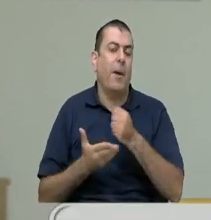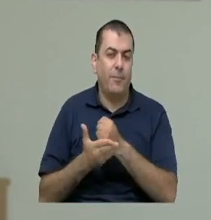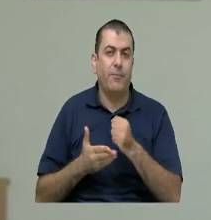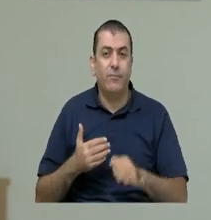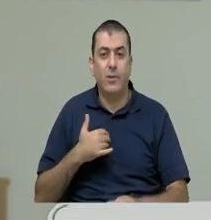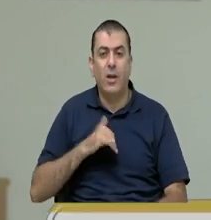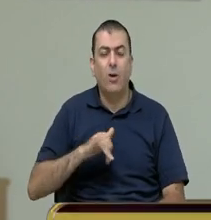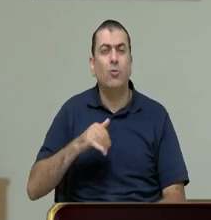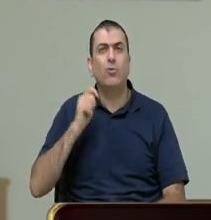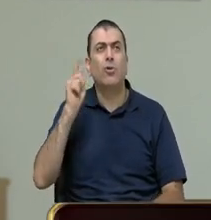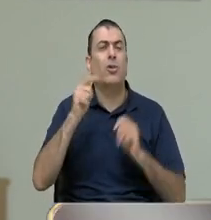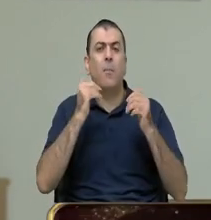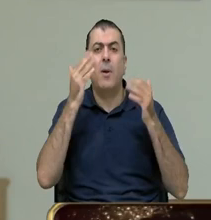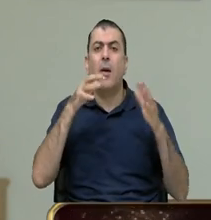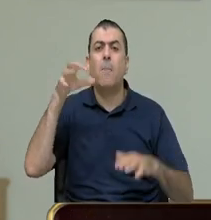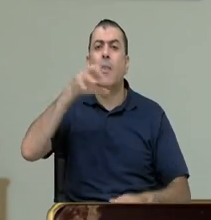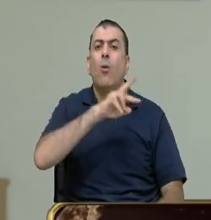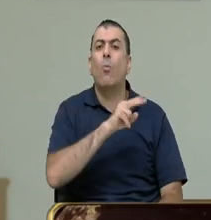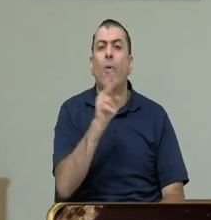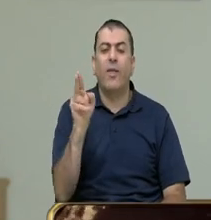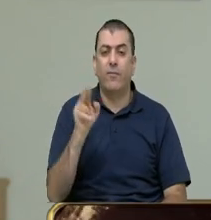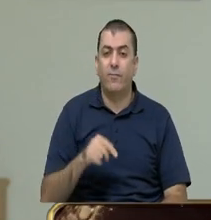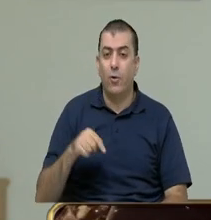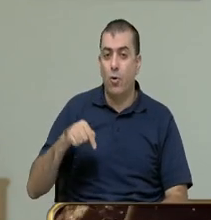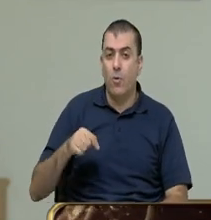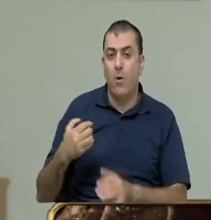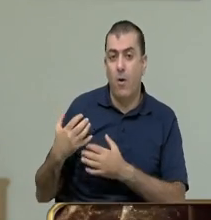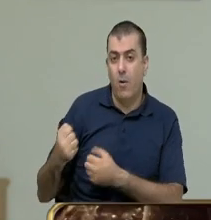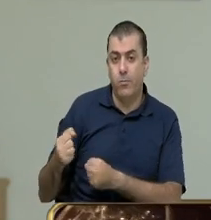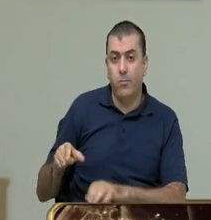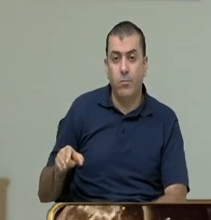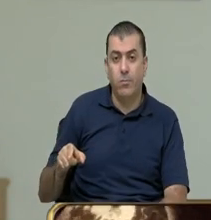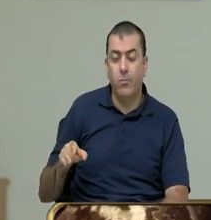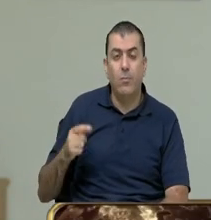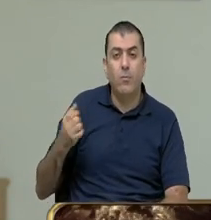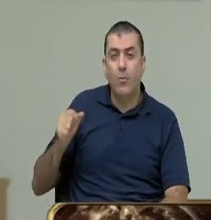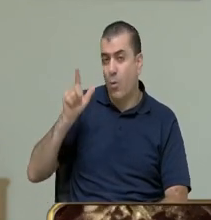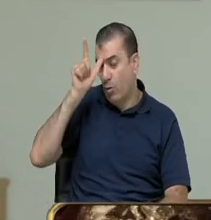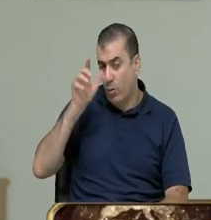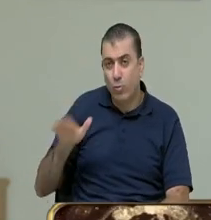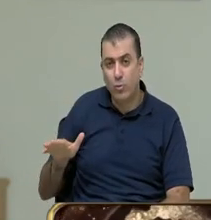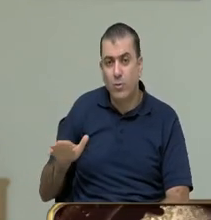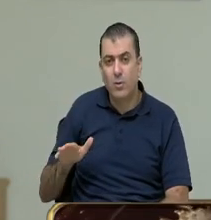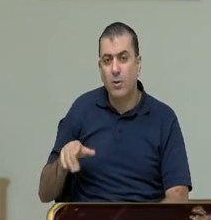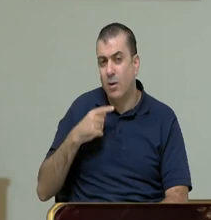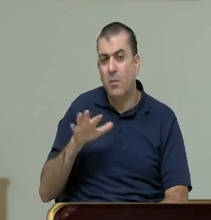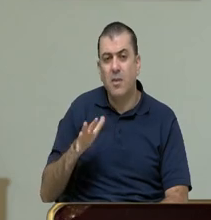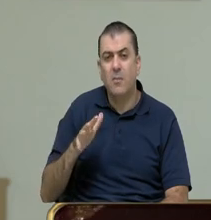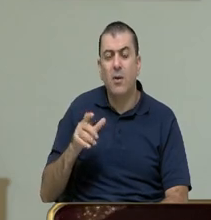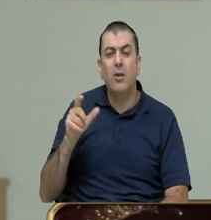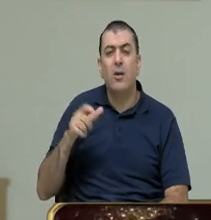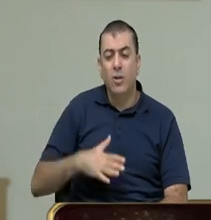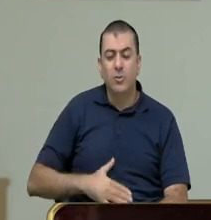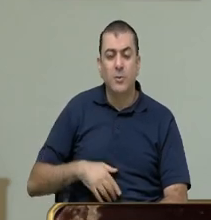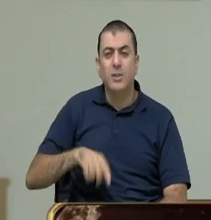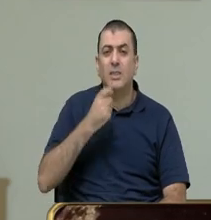لشراء هذه المواد من عده مناشئ اليوم مخزون من الاستراتيجي بالمستودعات من ماده القمح تقريبا حوالي 12 شهر